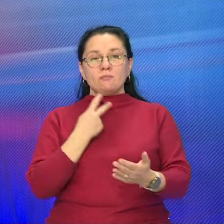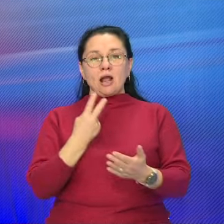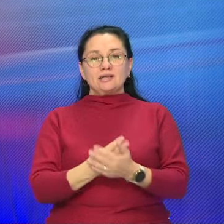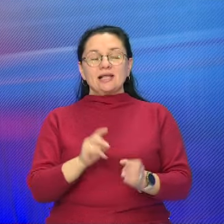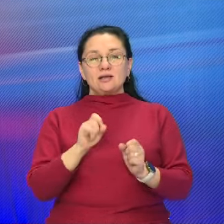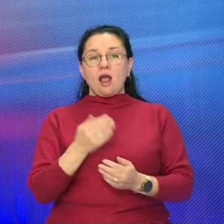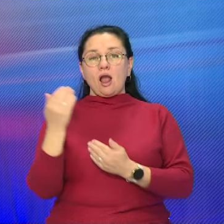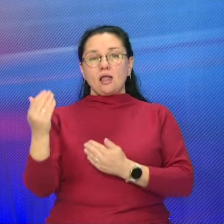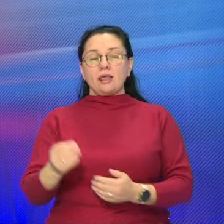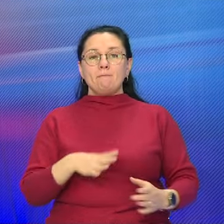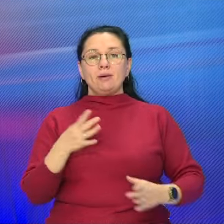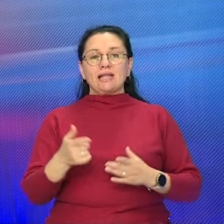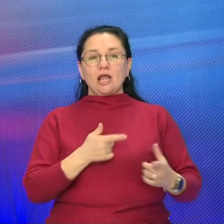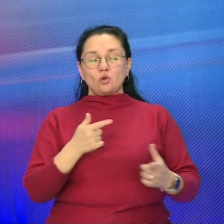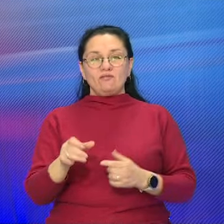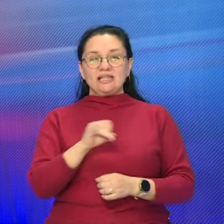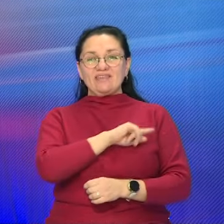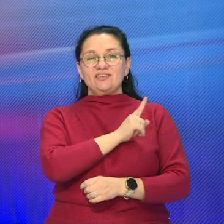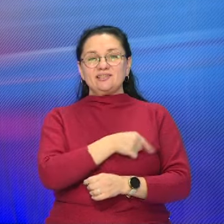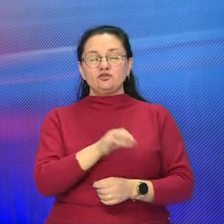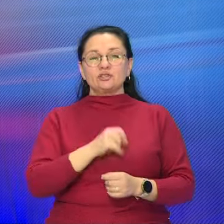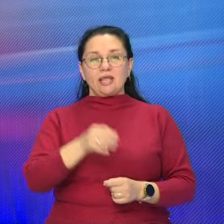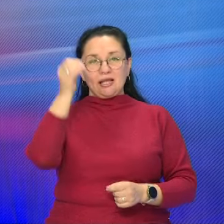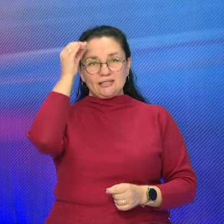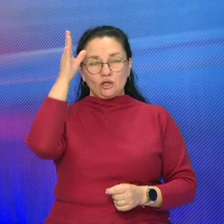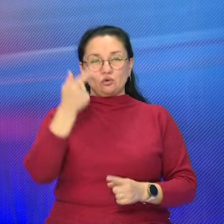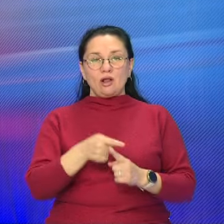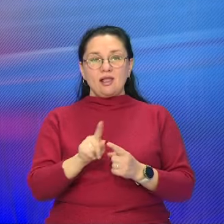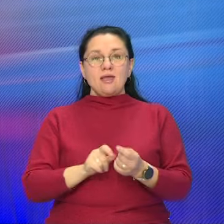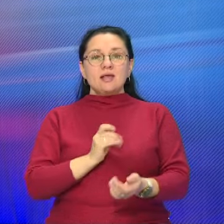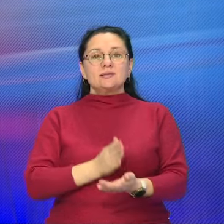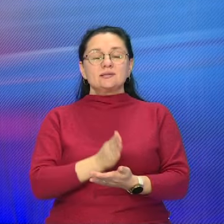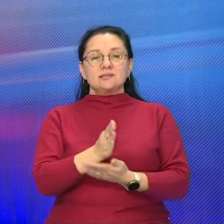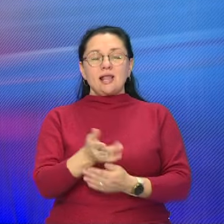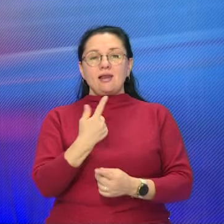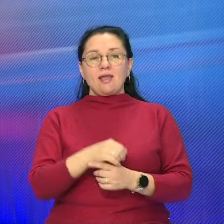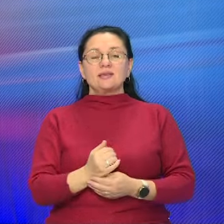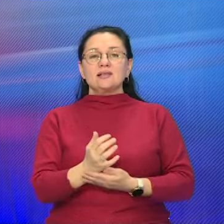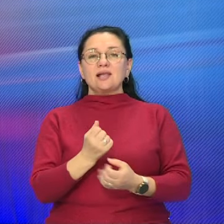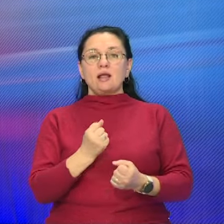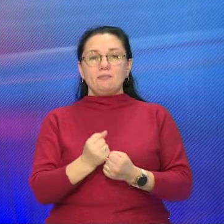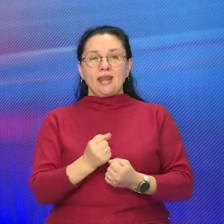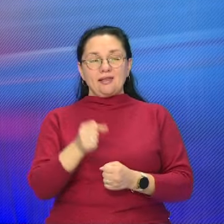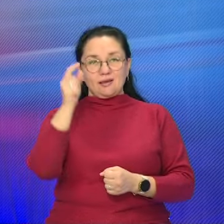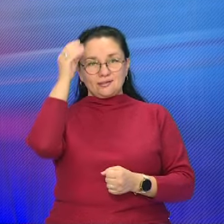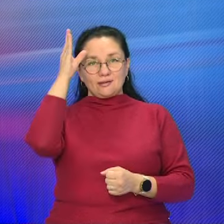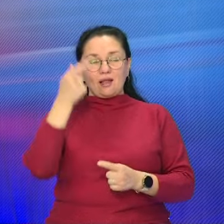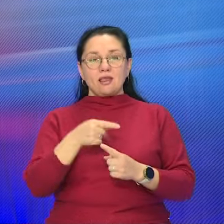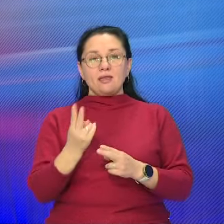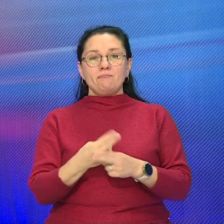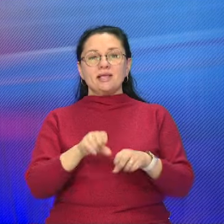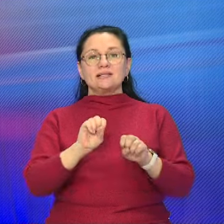и физически, и интеллектуально, потому что основная цель мероприятия – это закрепление знаний по военной подготовке и